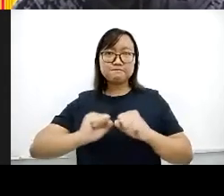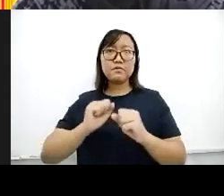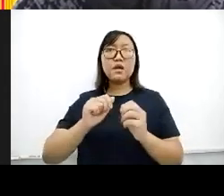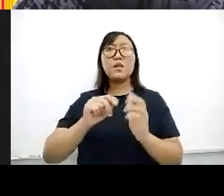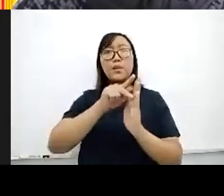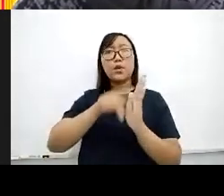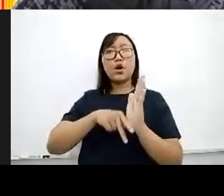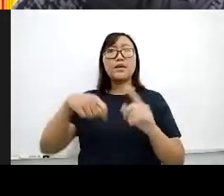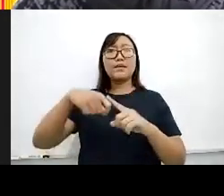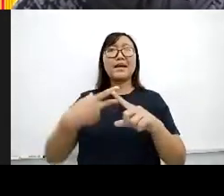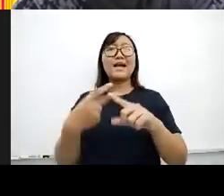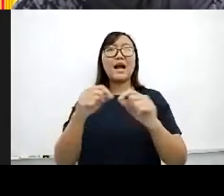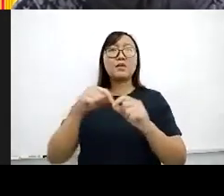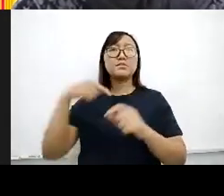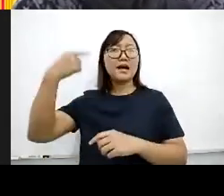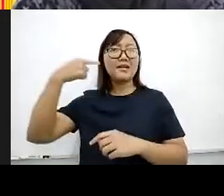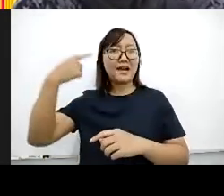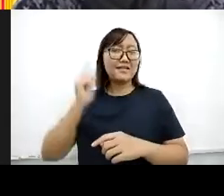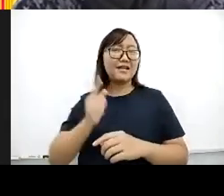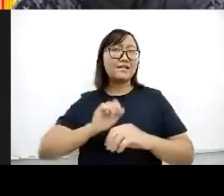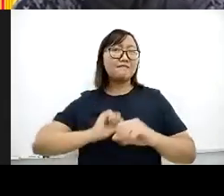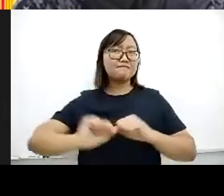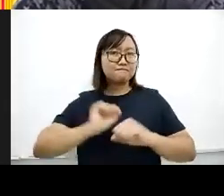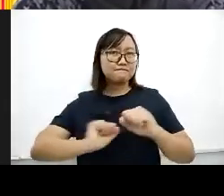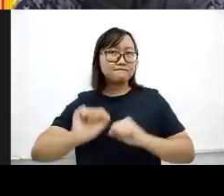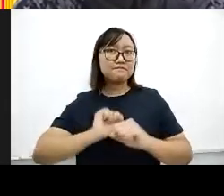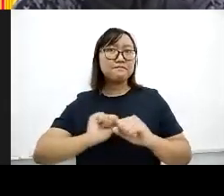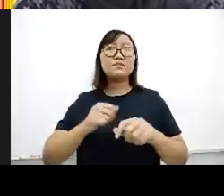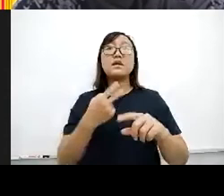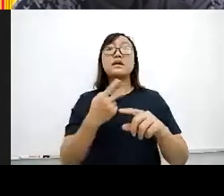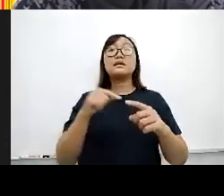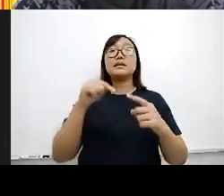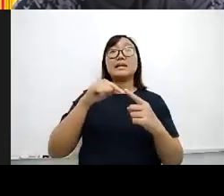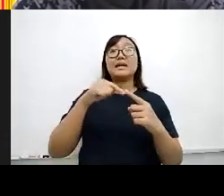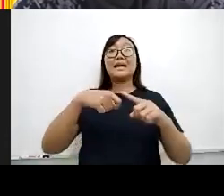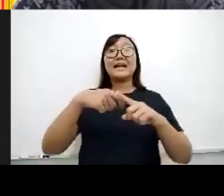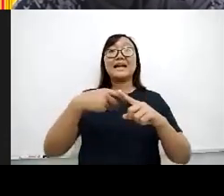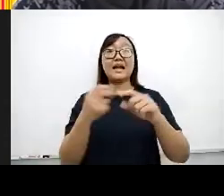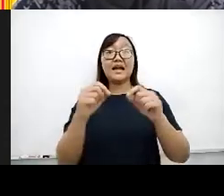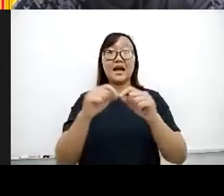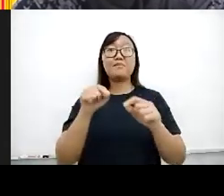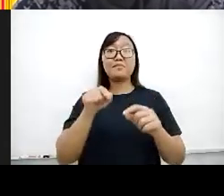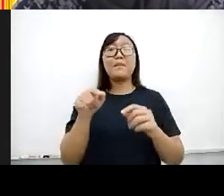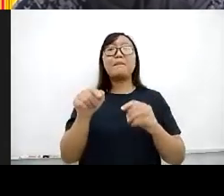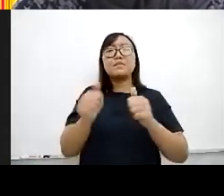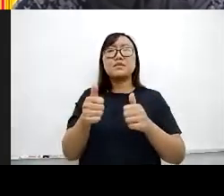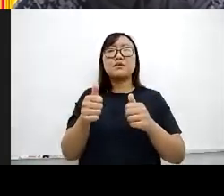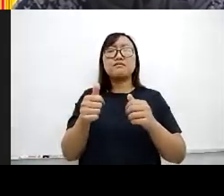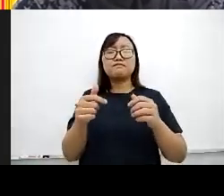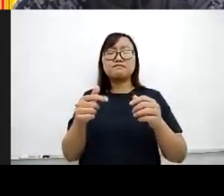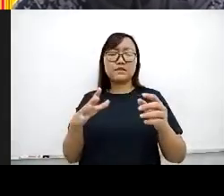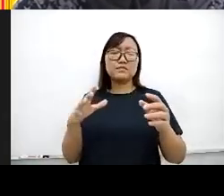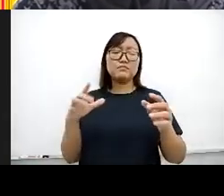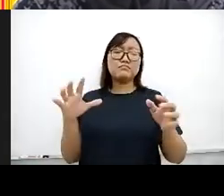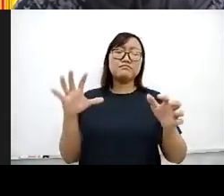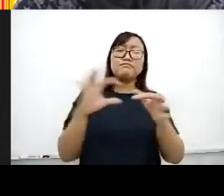sehari-harinya juga kemudian melalui pihak juga dapat bisa menyatukan pengetahuan dan pengalaman dari berbagai